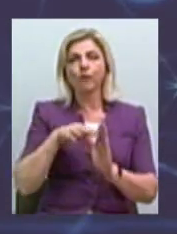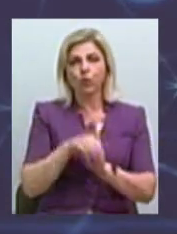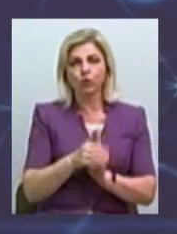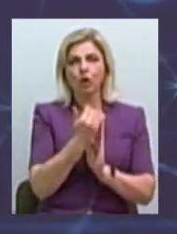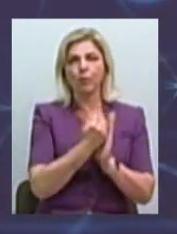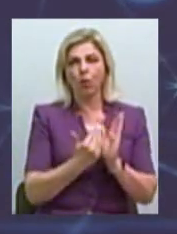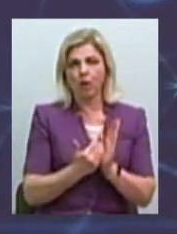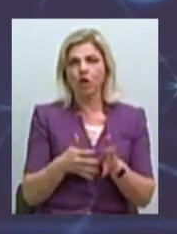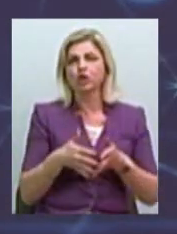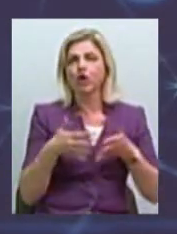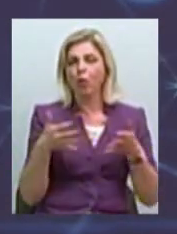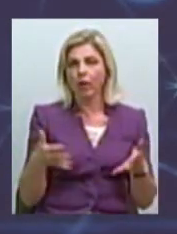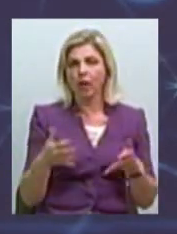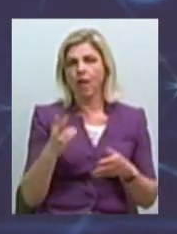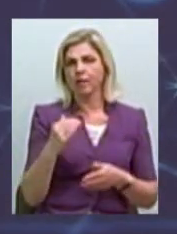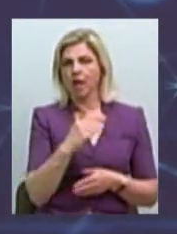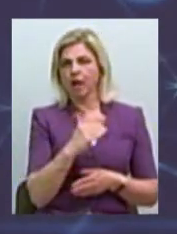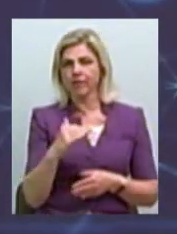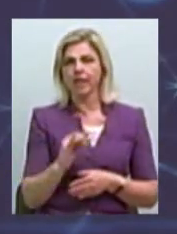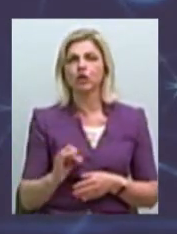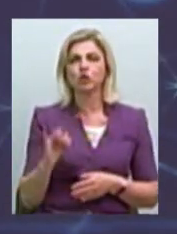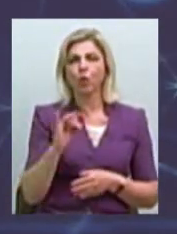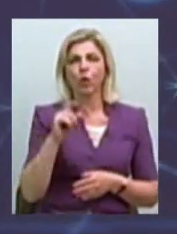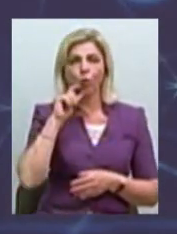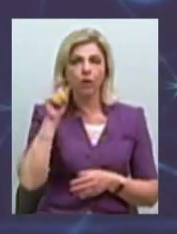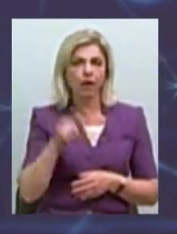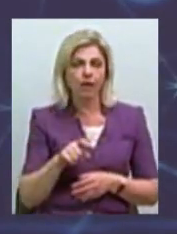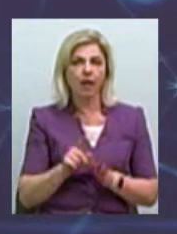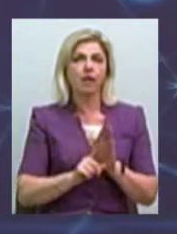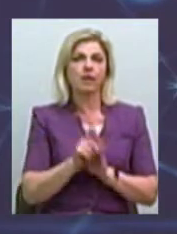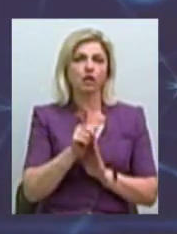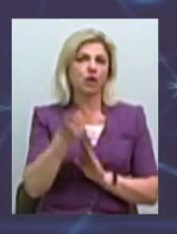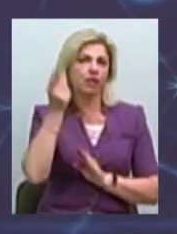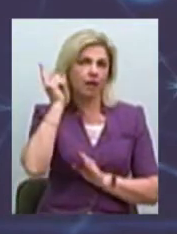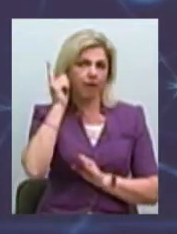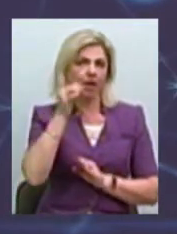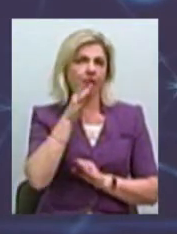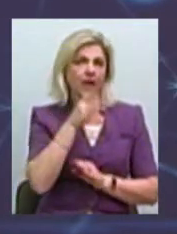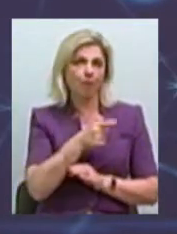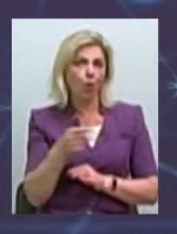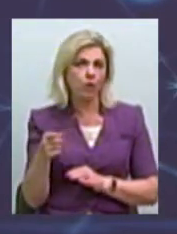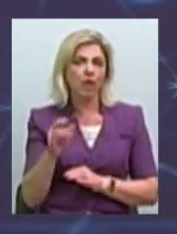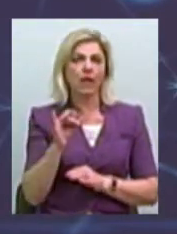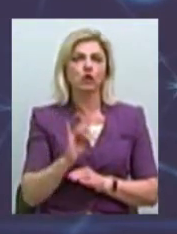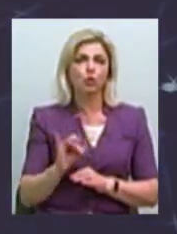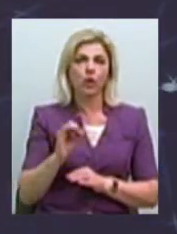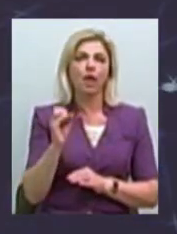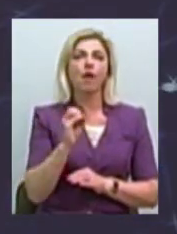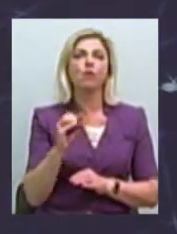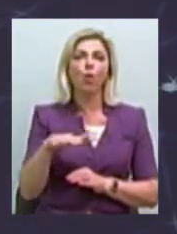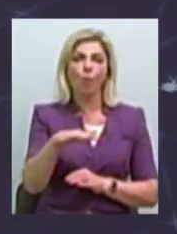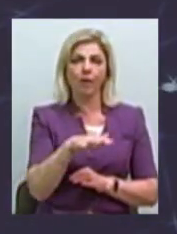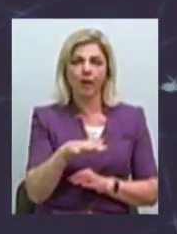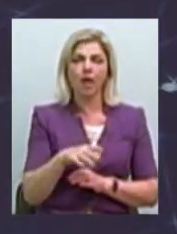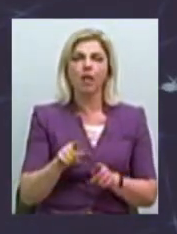более широкие, наравне с историей Украины, начиная с древних времен, также истории Европы, то есть это